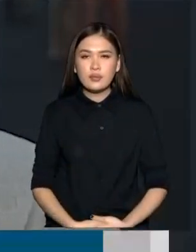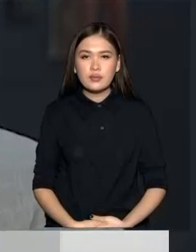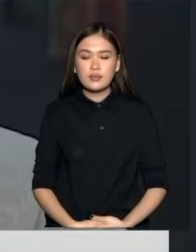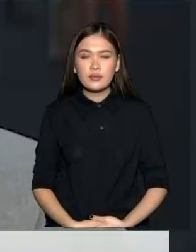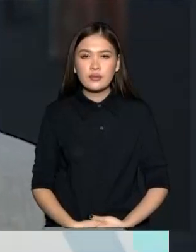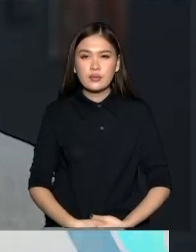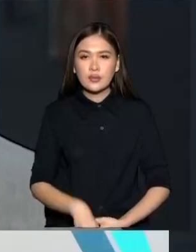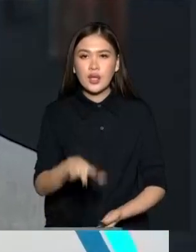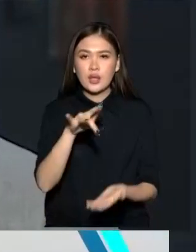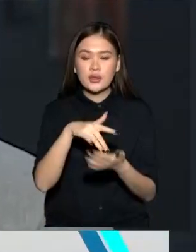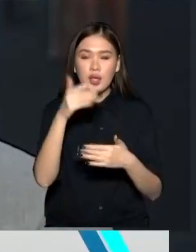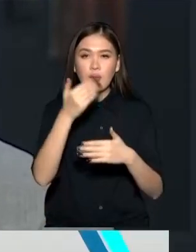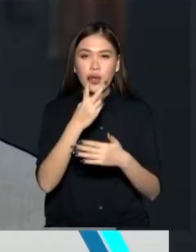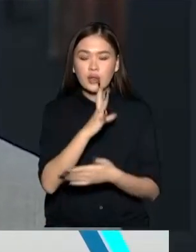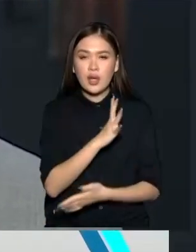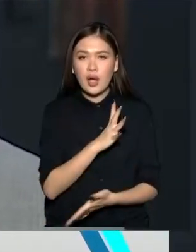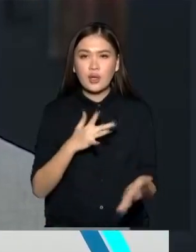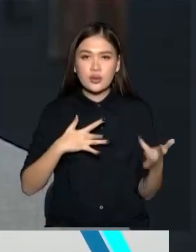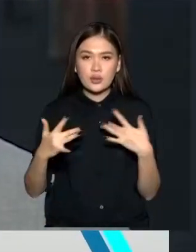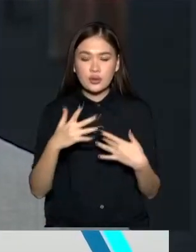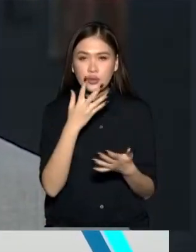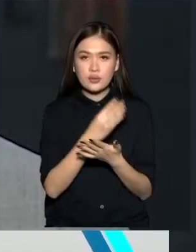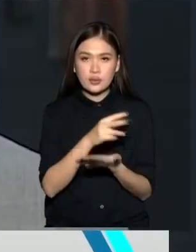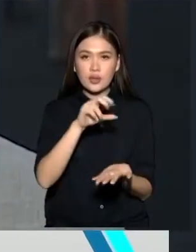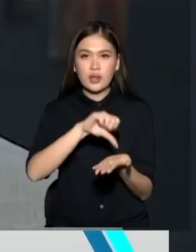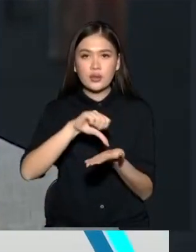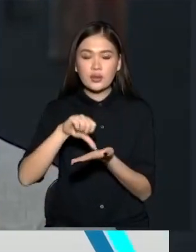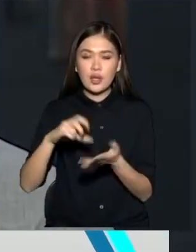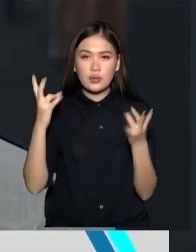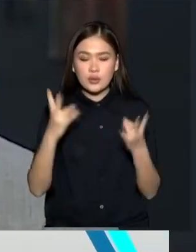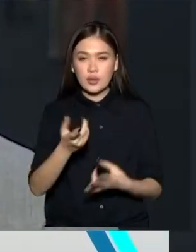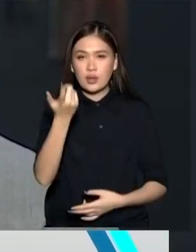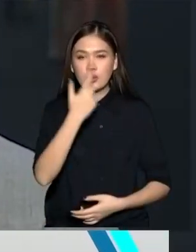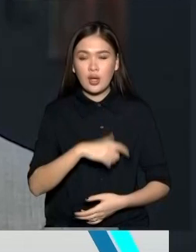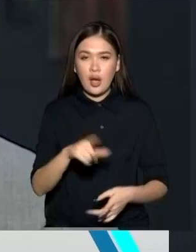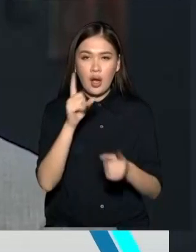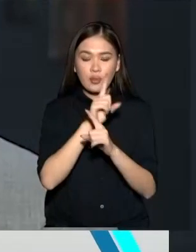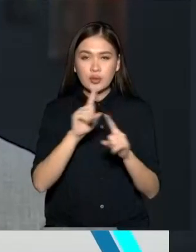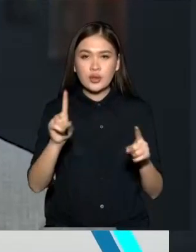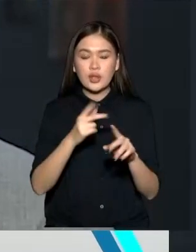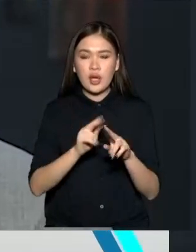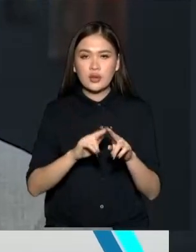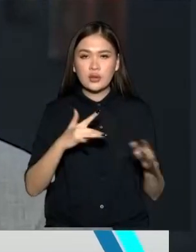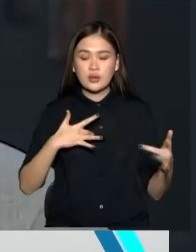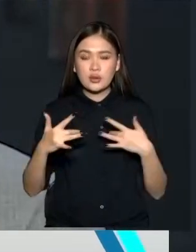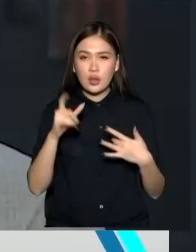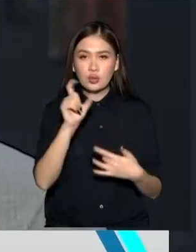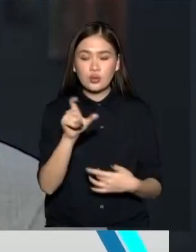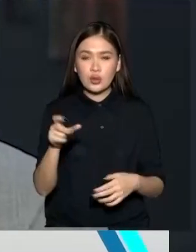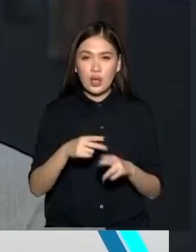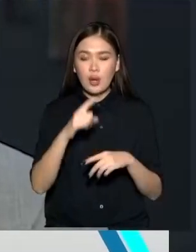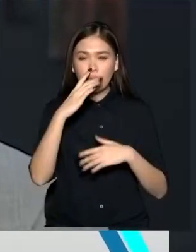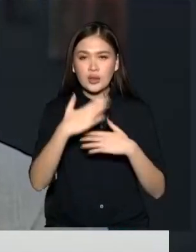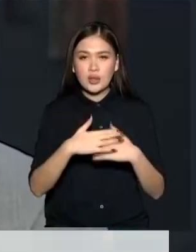на сцене получился симбиоз актеров свою роль играют Ребята с особыми потребностями и обычные артисты К тому же эта постановка Нам очень